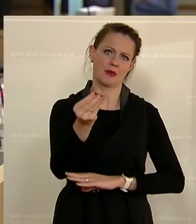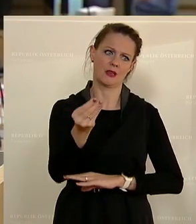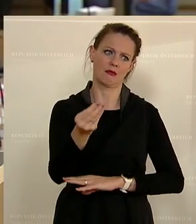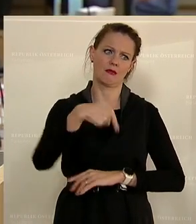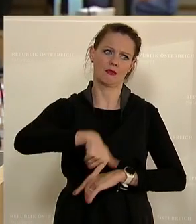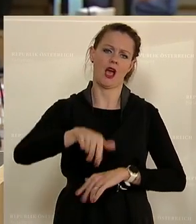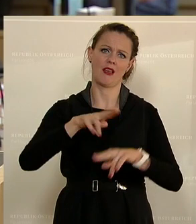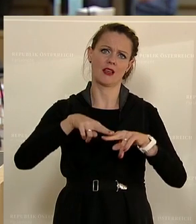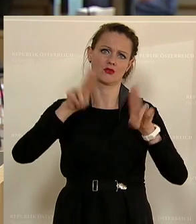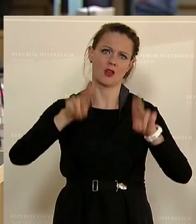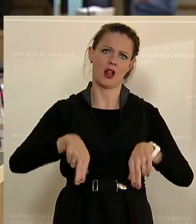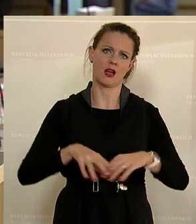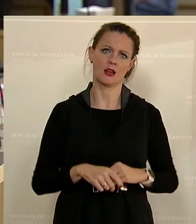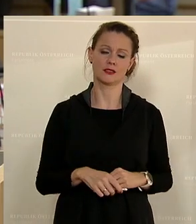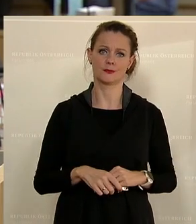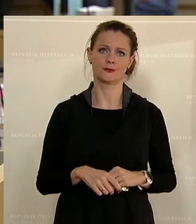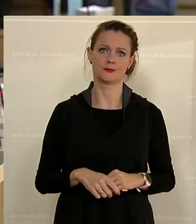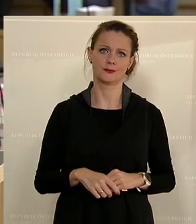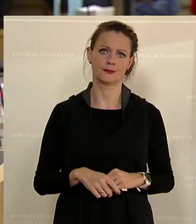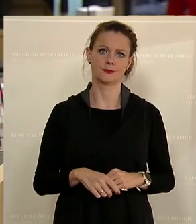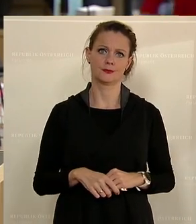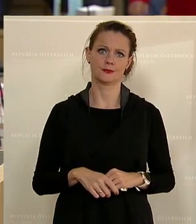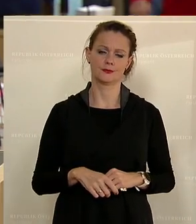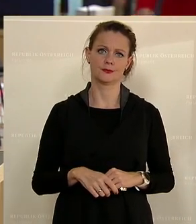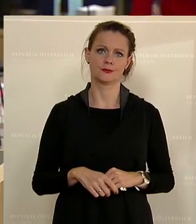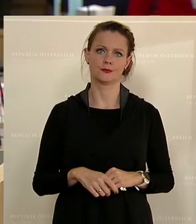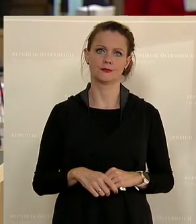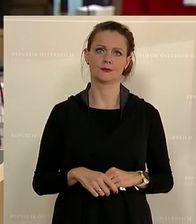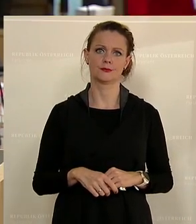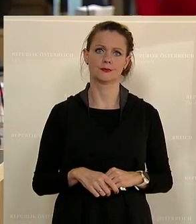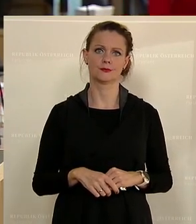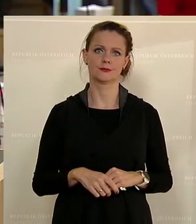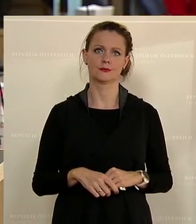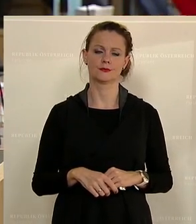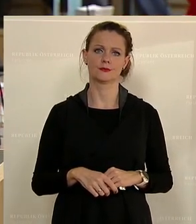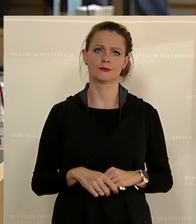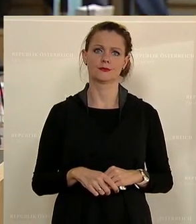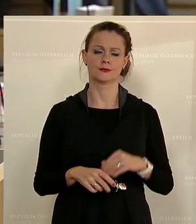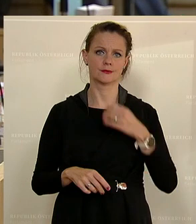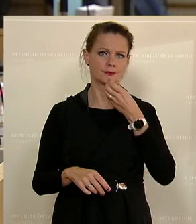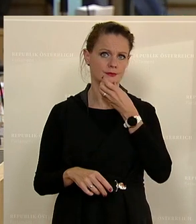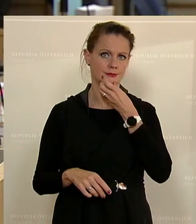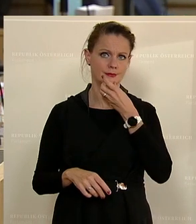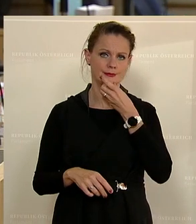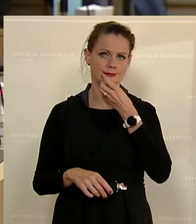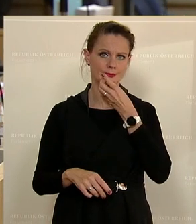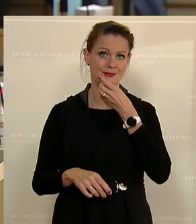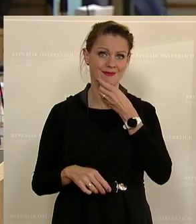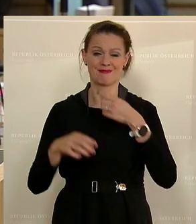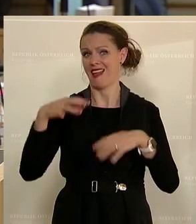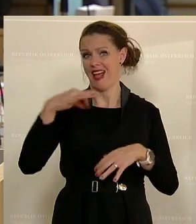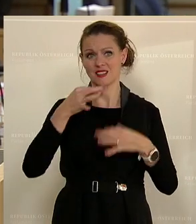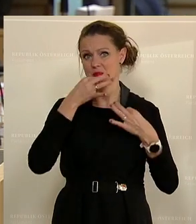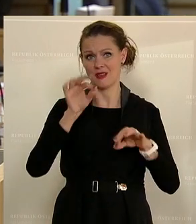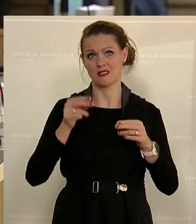im österreichischen Nationalrat, wissend, dass das der einzige und beste Weg ist, mit dem